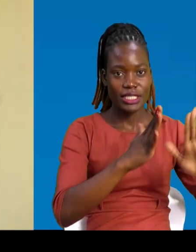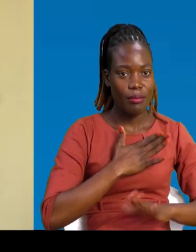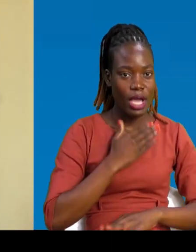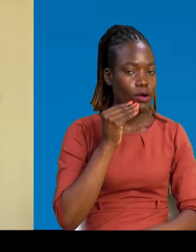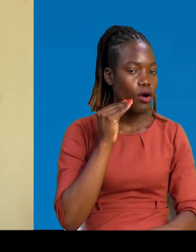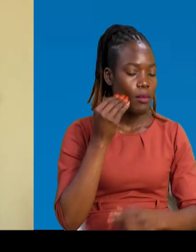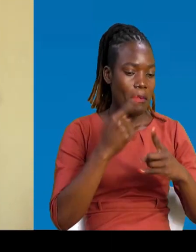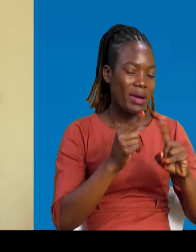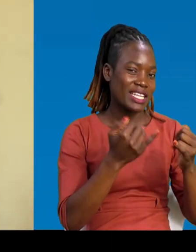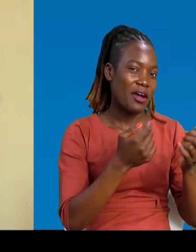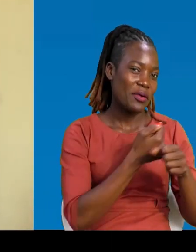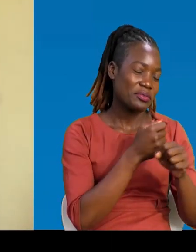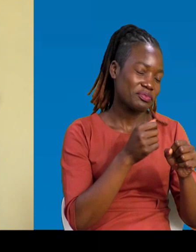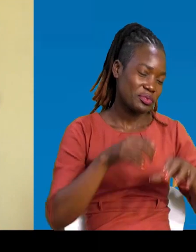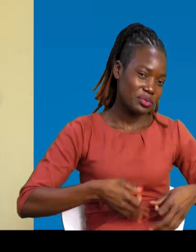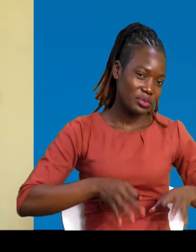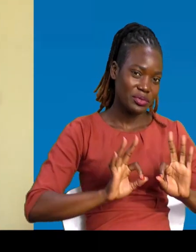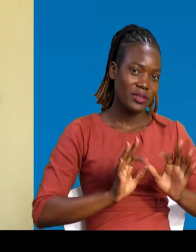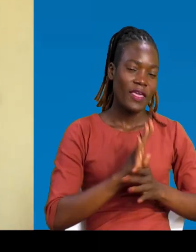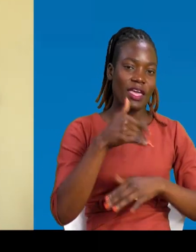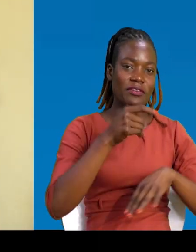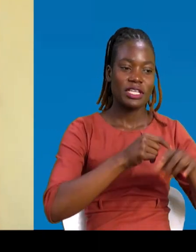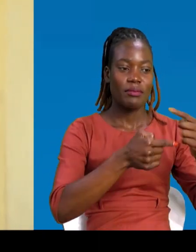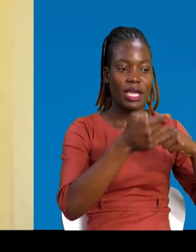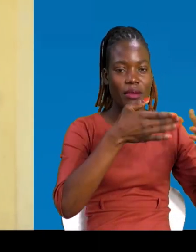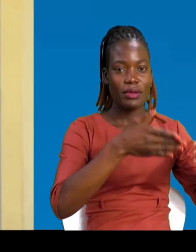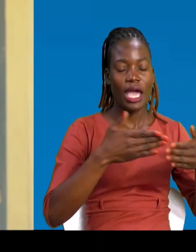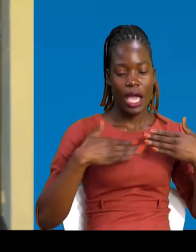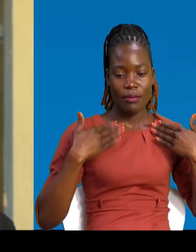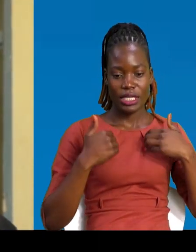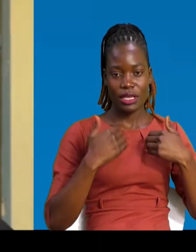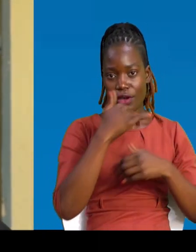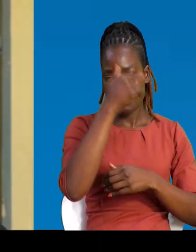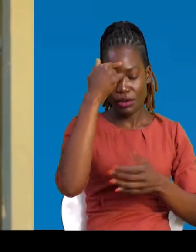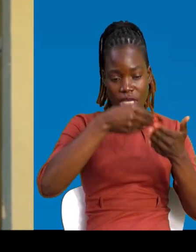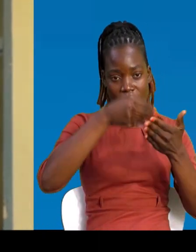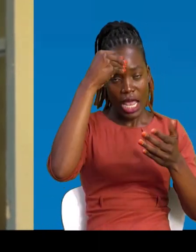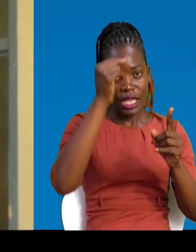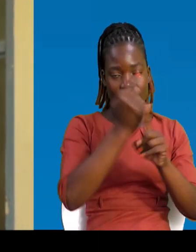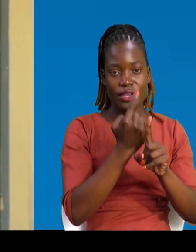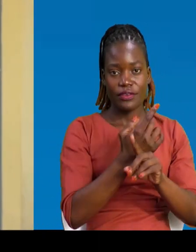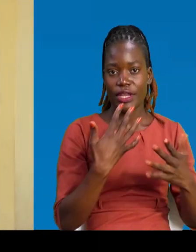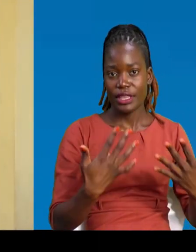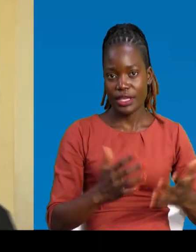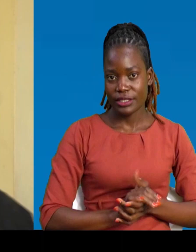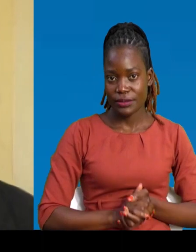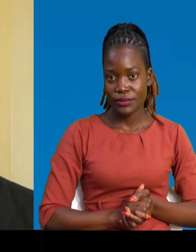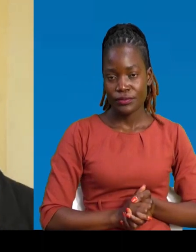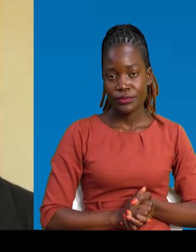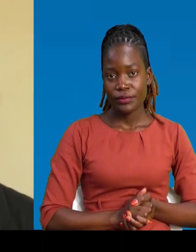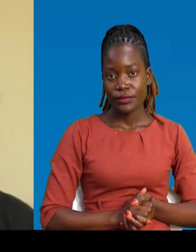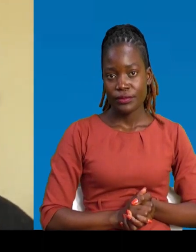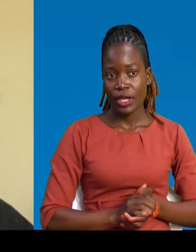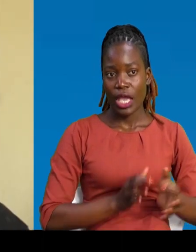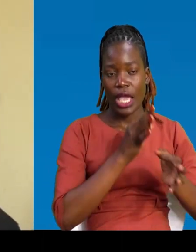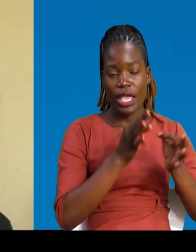the moment. Kila wakati nakuja hapa nakuwa na furaha kwa sababu najifunza mambo tofauti. Kama